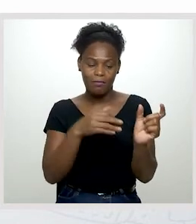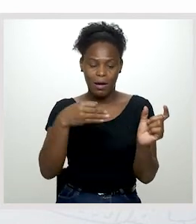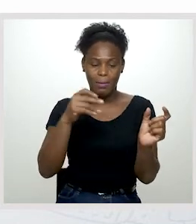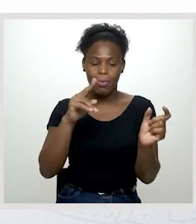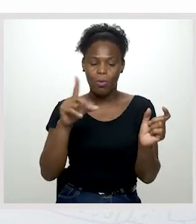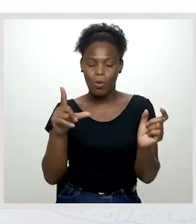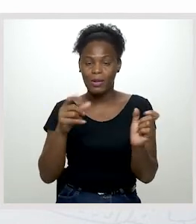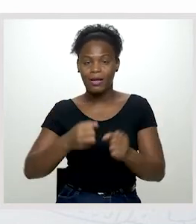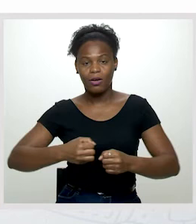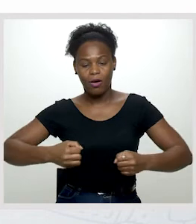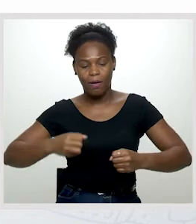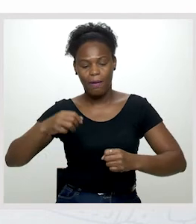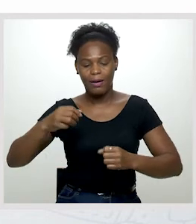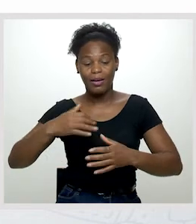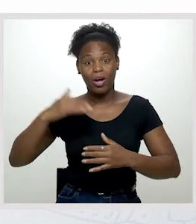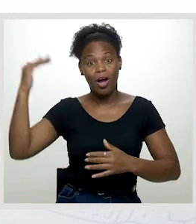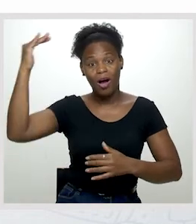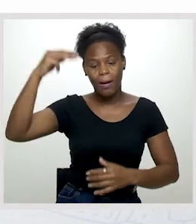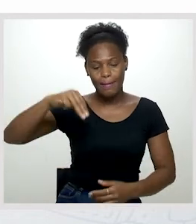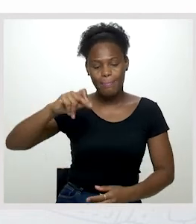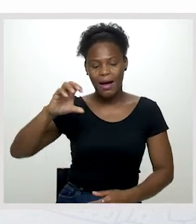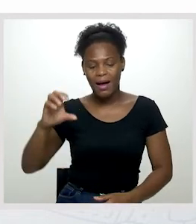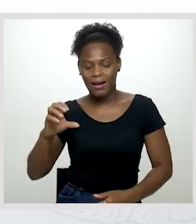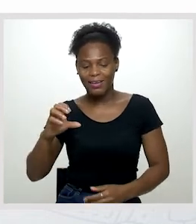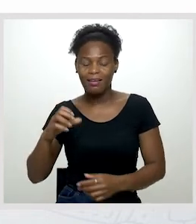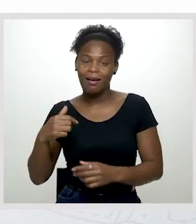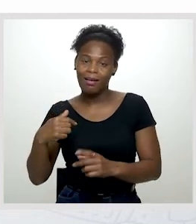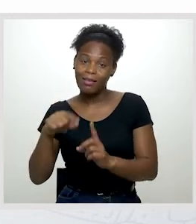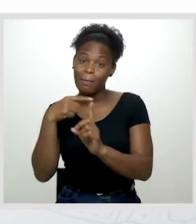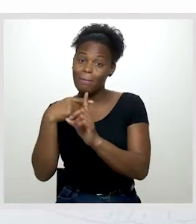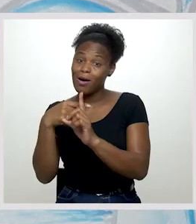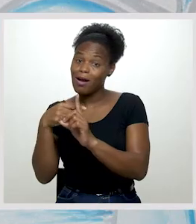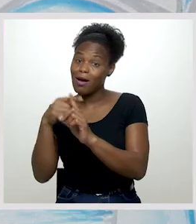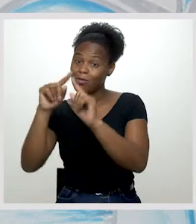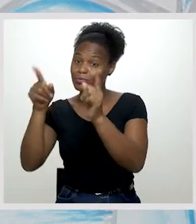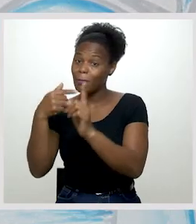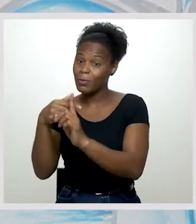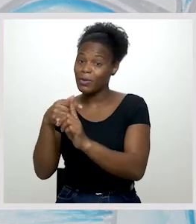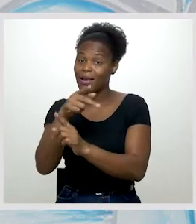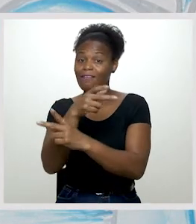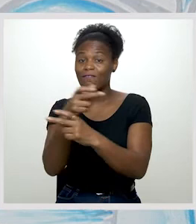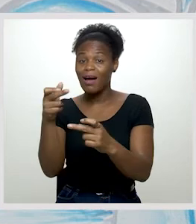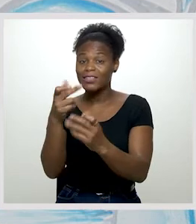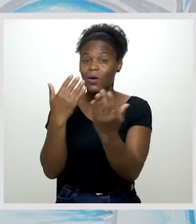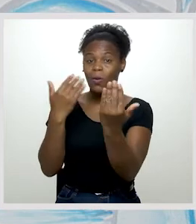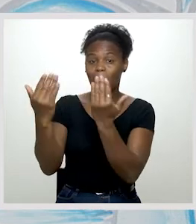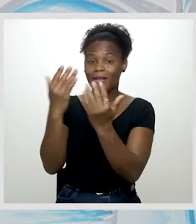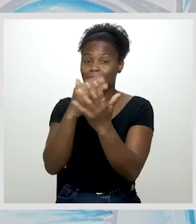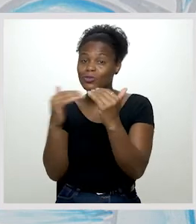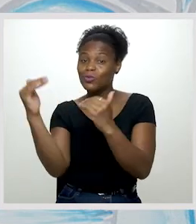grand, Marc et après j'ai mis plus. C'est-à-dire que vous allez faire une phrase comparative